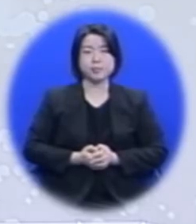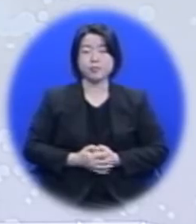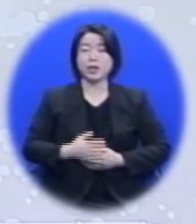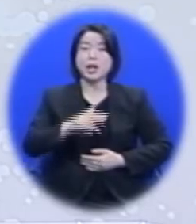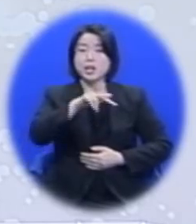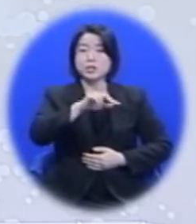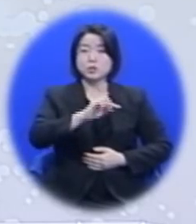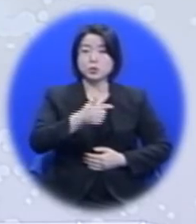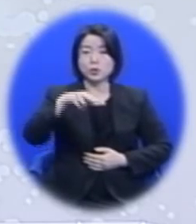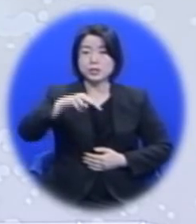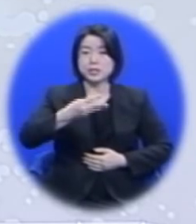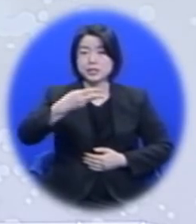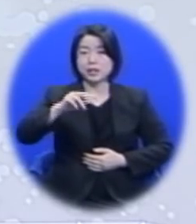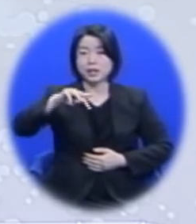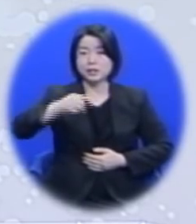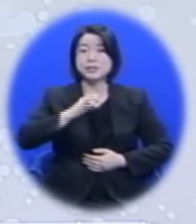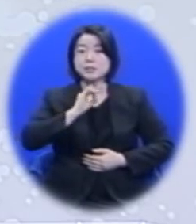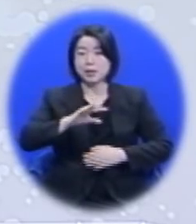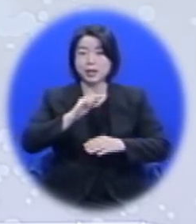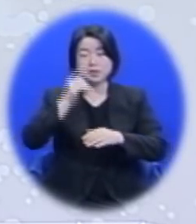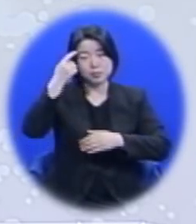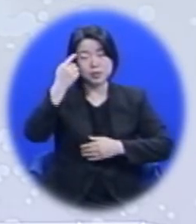존 스타트만 그렇습니까?